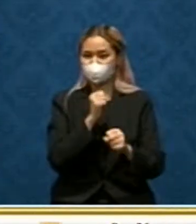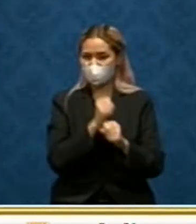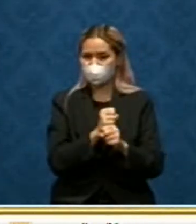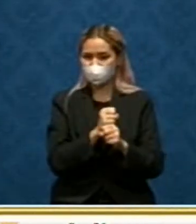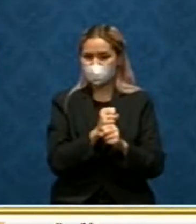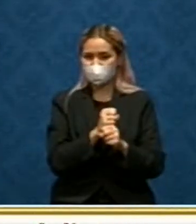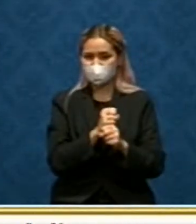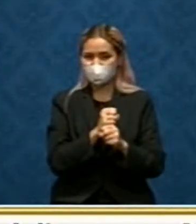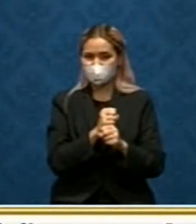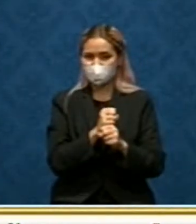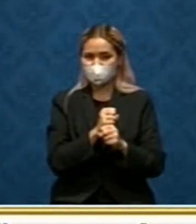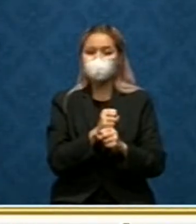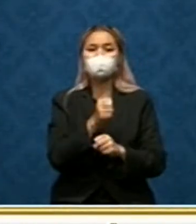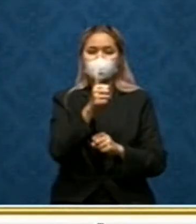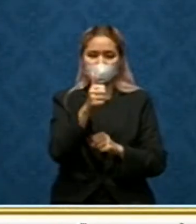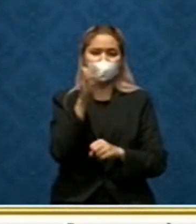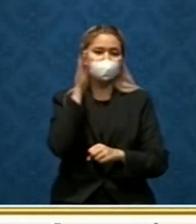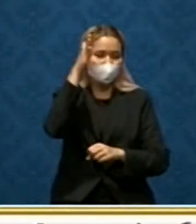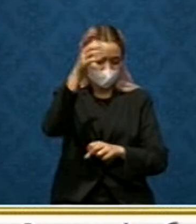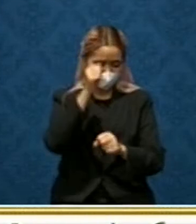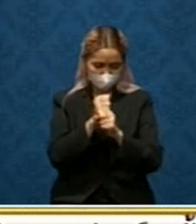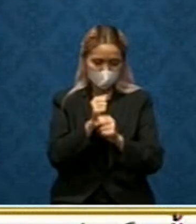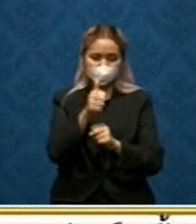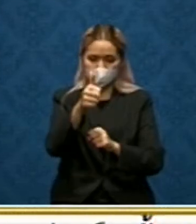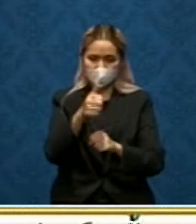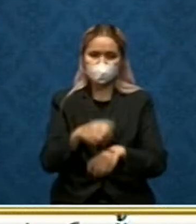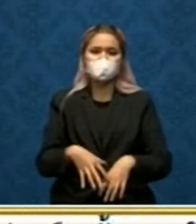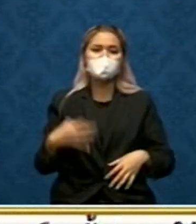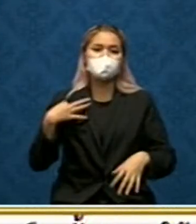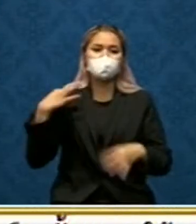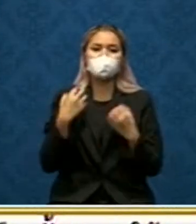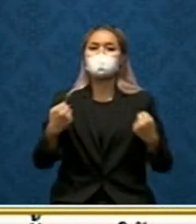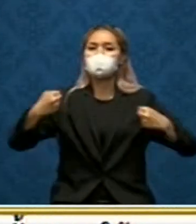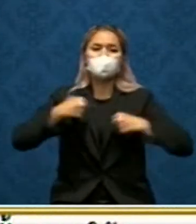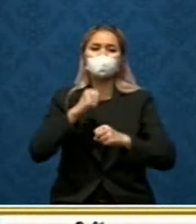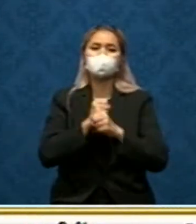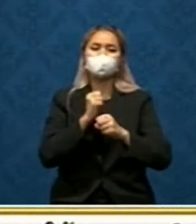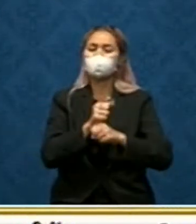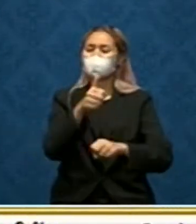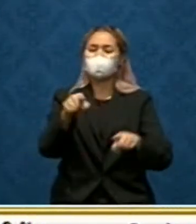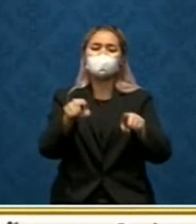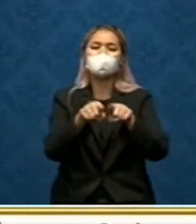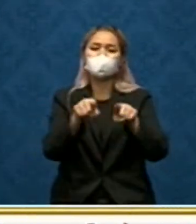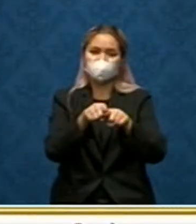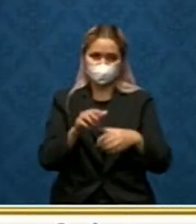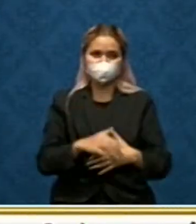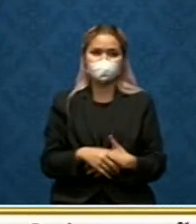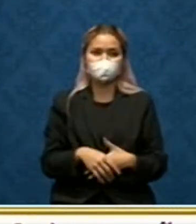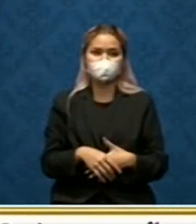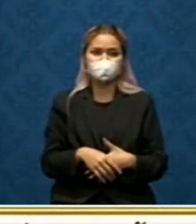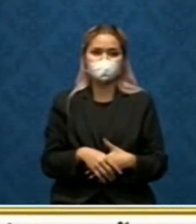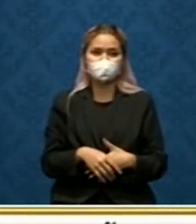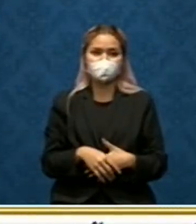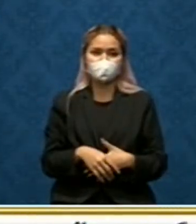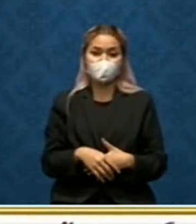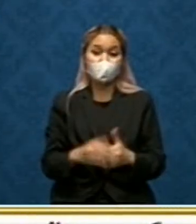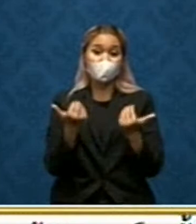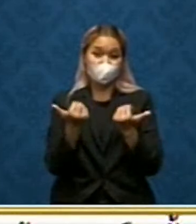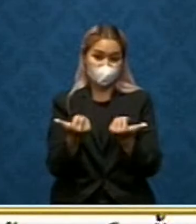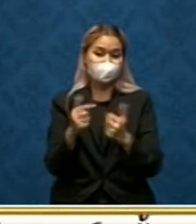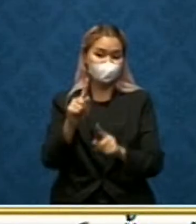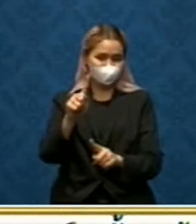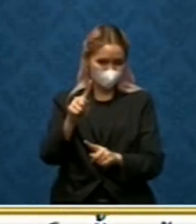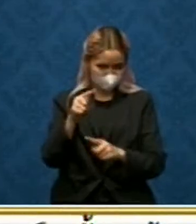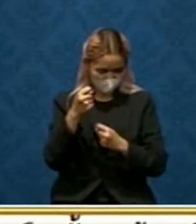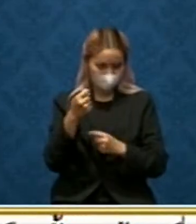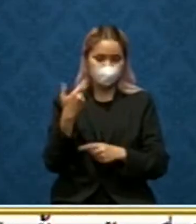ได้ เรื่องให่ ทำไม จะทำไมได้สินบนขนานเอáriosได้ ใหญ่กว่านี้ ทำไมเอามย tym Bodenเข้มาตอบ ถ้าน